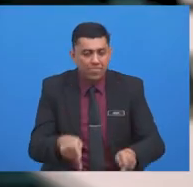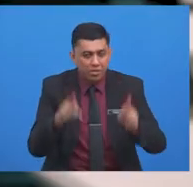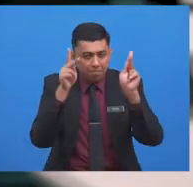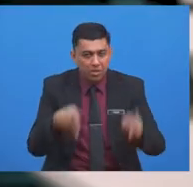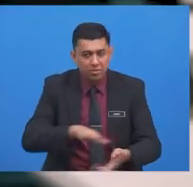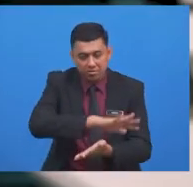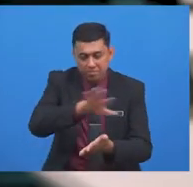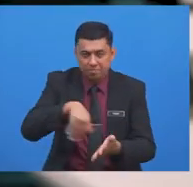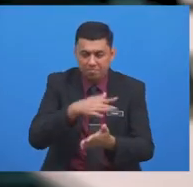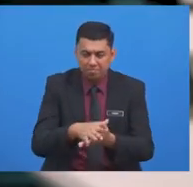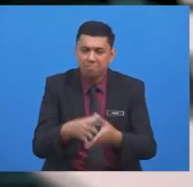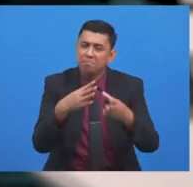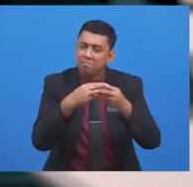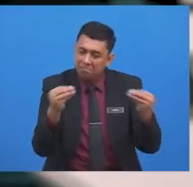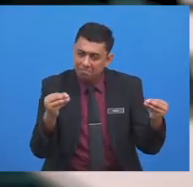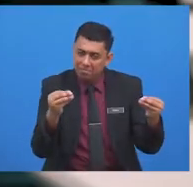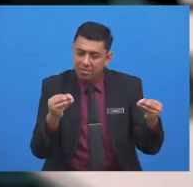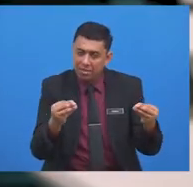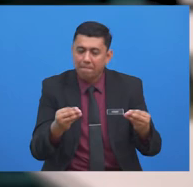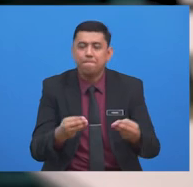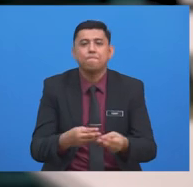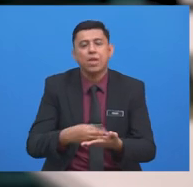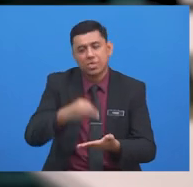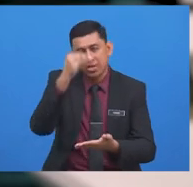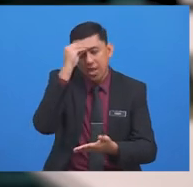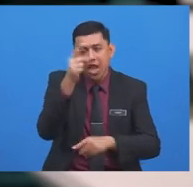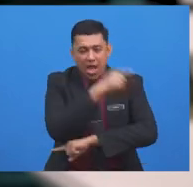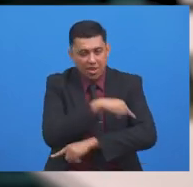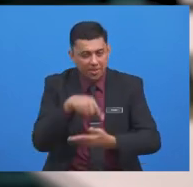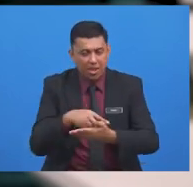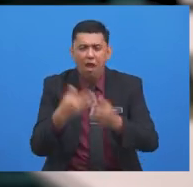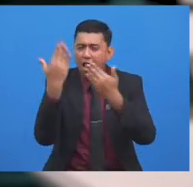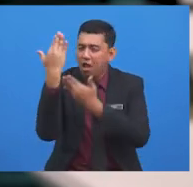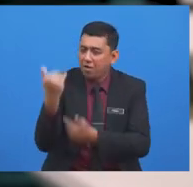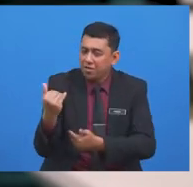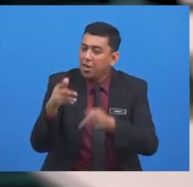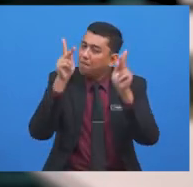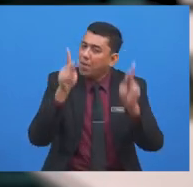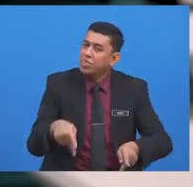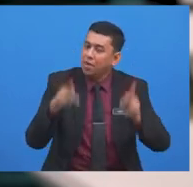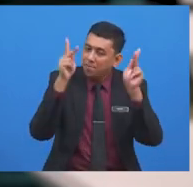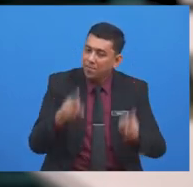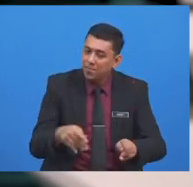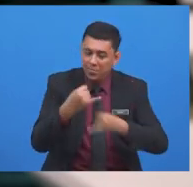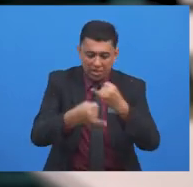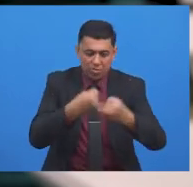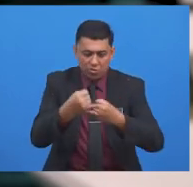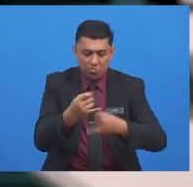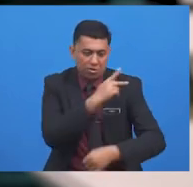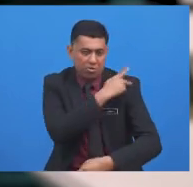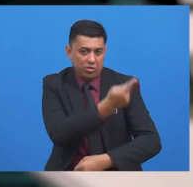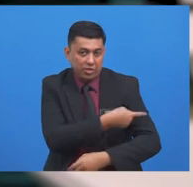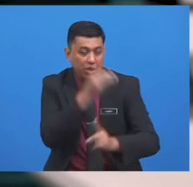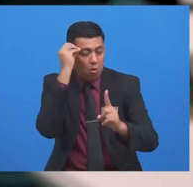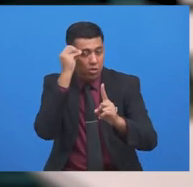Pelajar-pelajar sekalian, sekian sahaja sesi pembelajaran kita. Cikgu harap Pelajar-pelajar berjaya